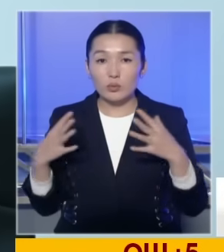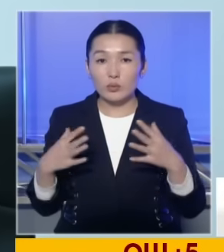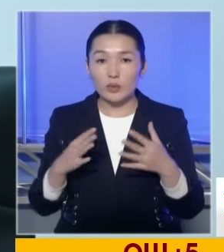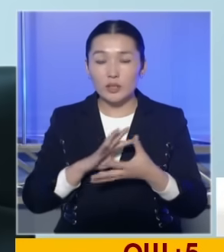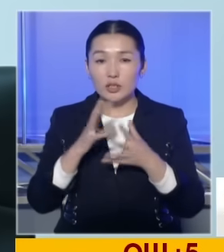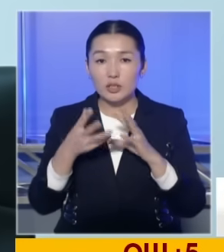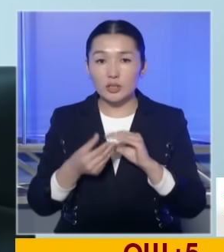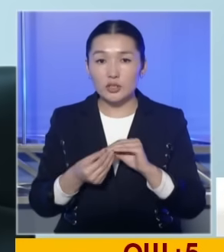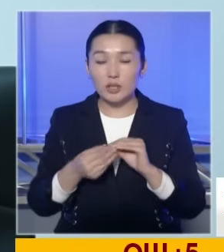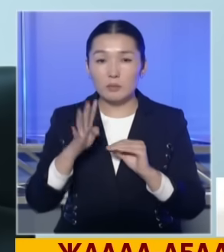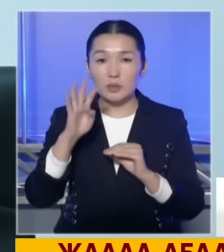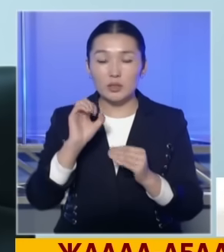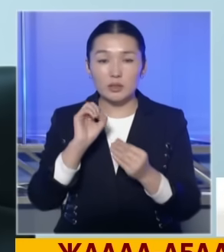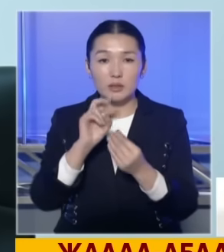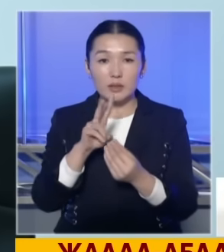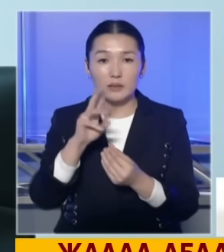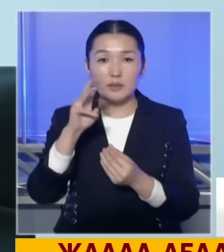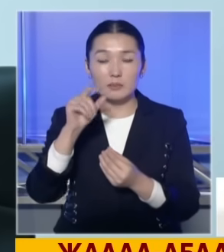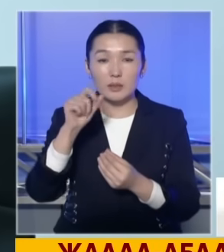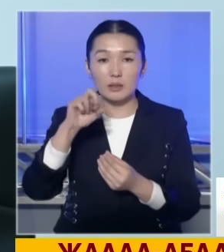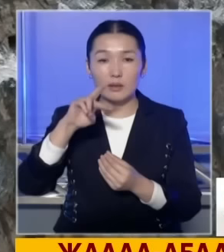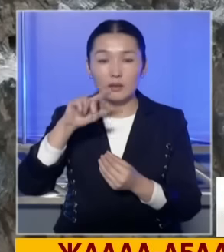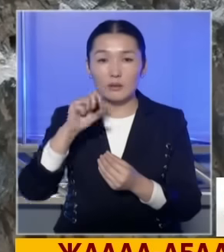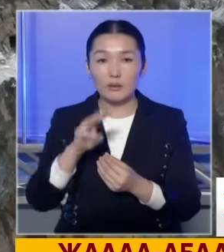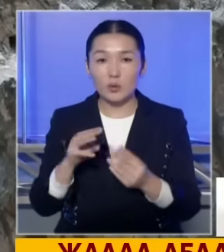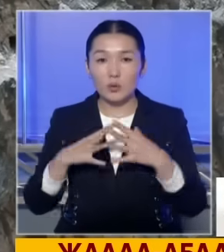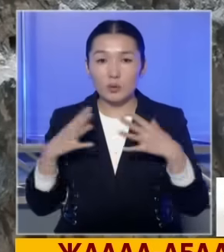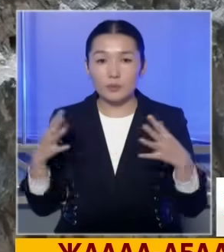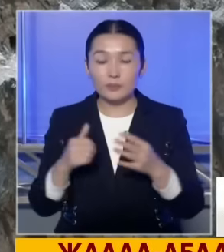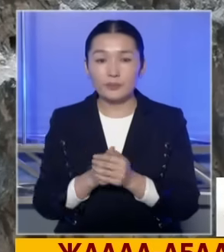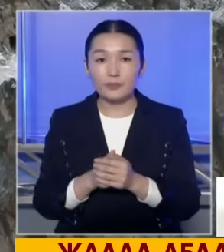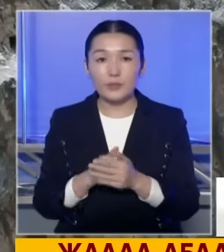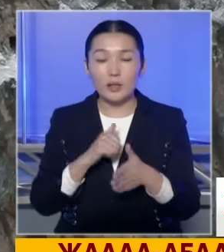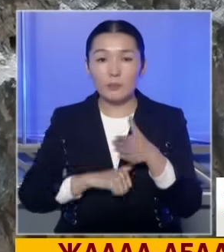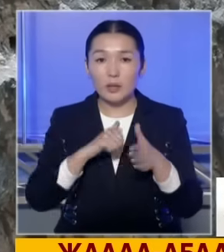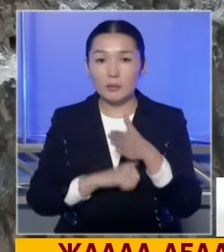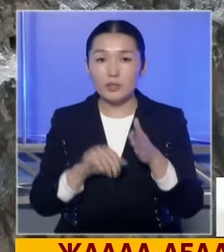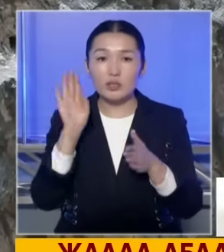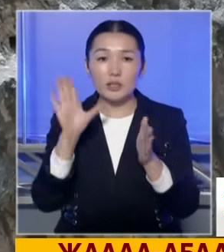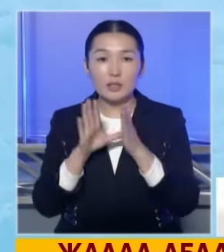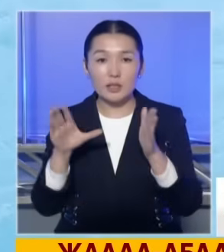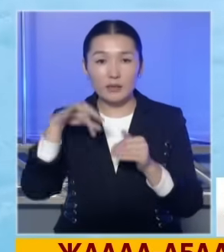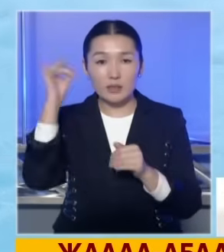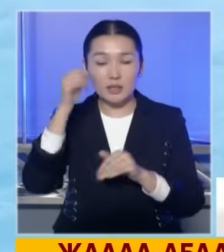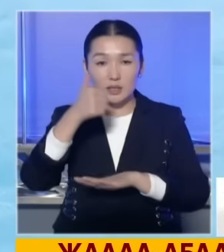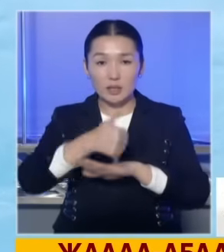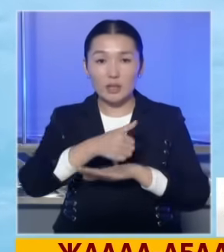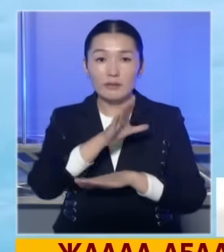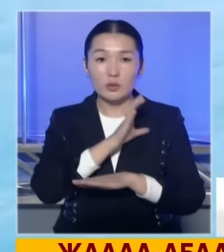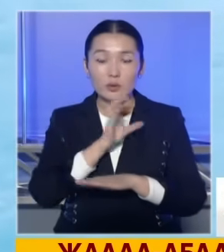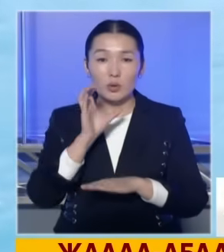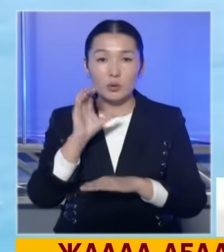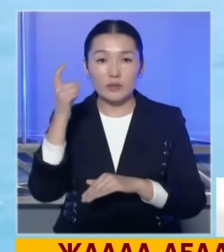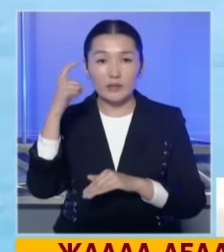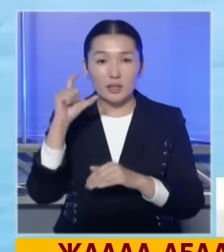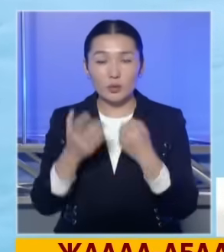жалпы 412 мегавольт амперге көбөйтүлүүдө. Себеби гидроэнергетика Кыргызстандын башкы байлыгы, экономиканын